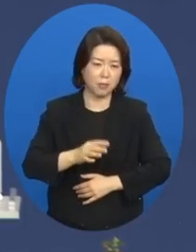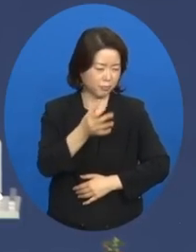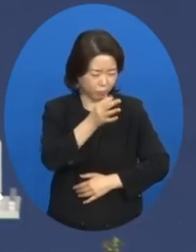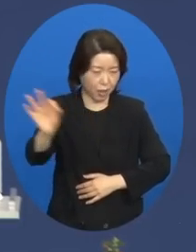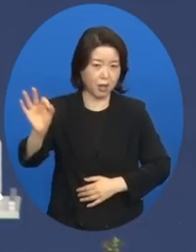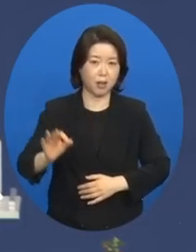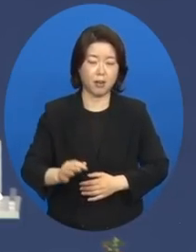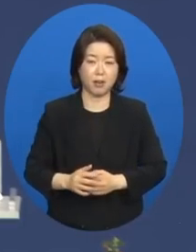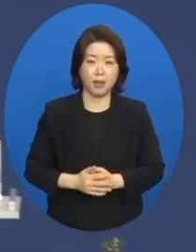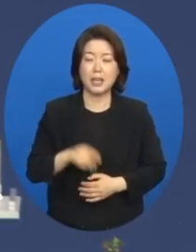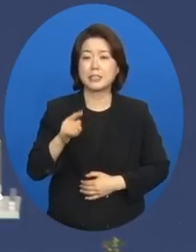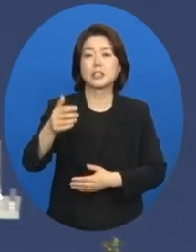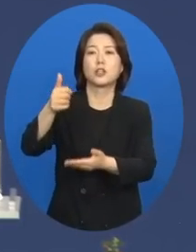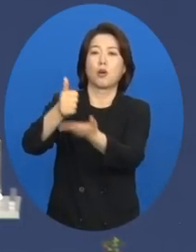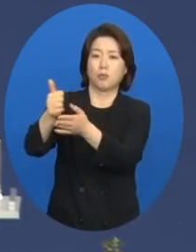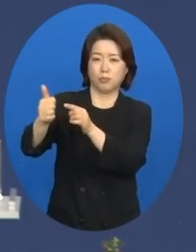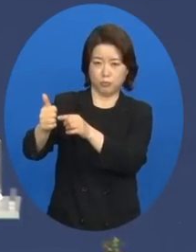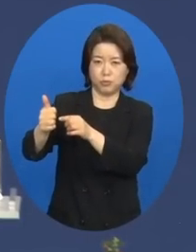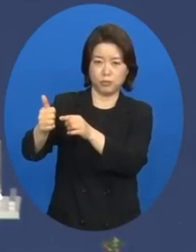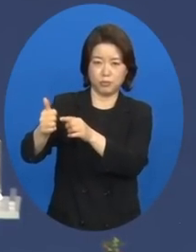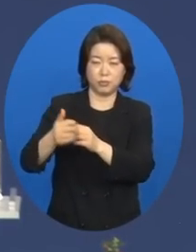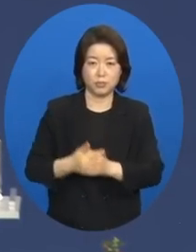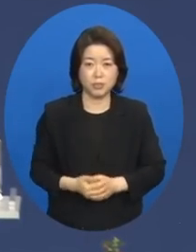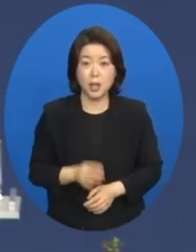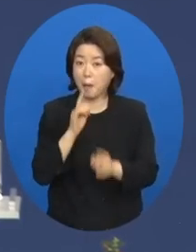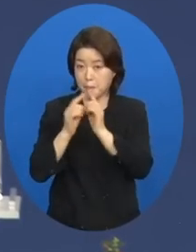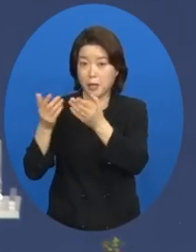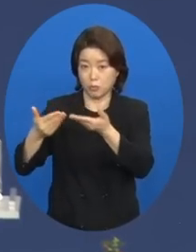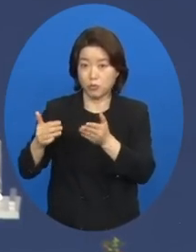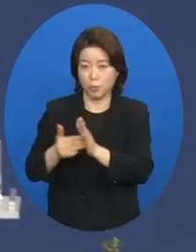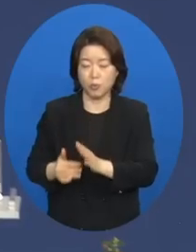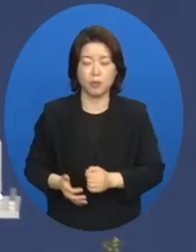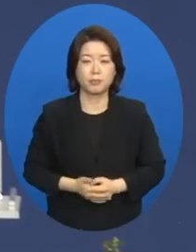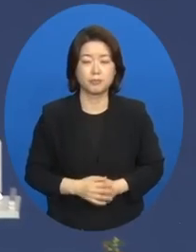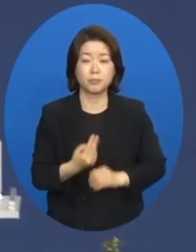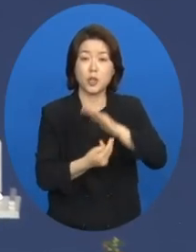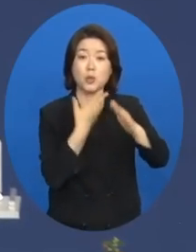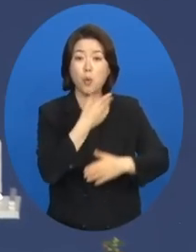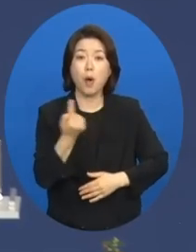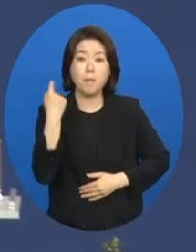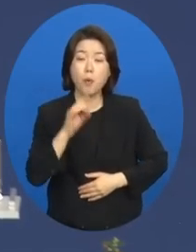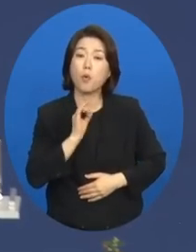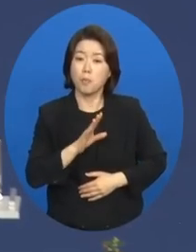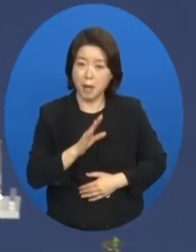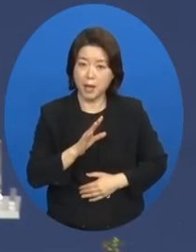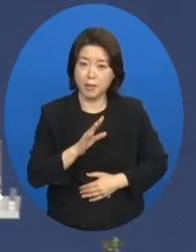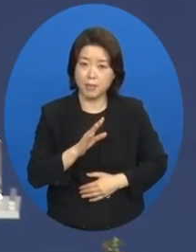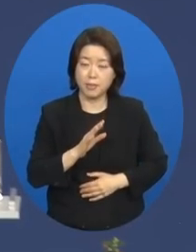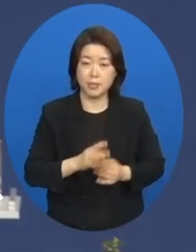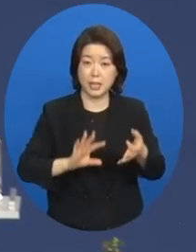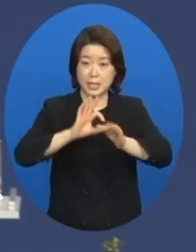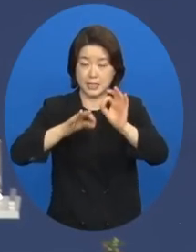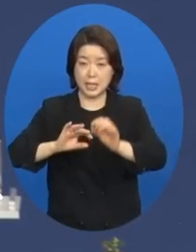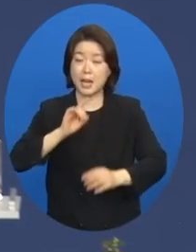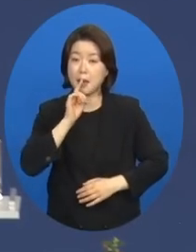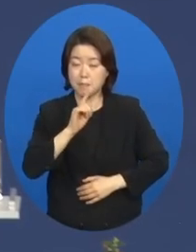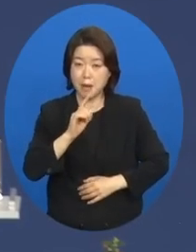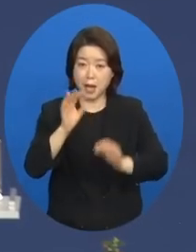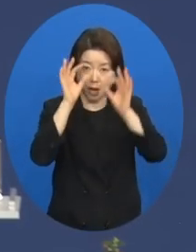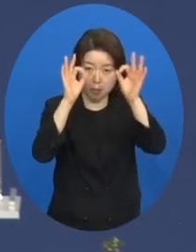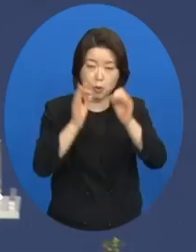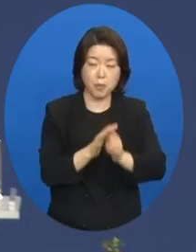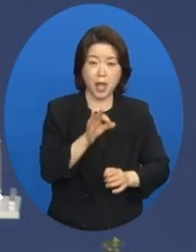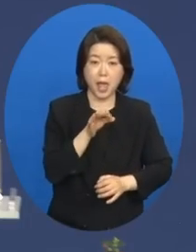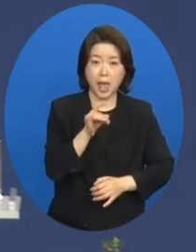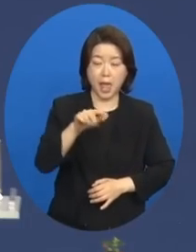되는 그런 분이라고 말씀하시는데, 여러분 그 요한복음에만 헬라어의 표현으로 말하면 에고